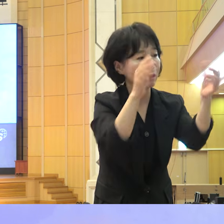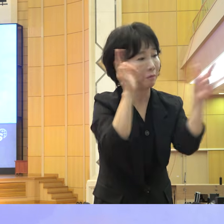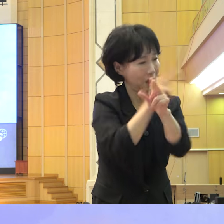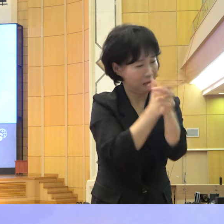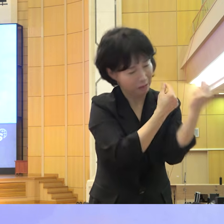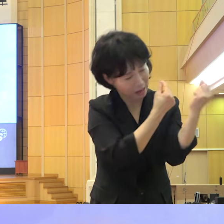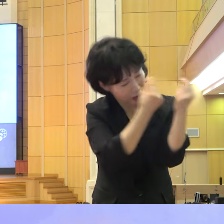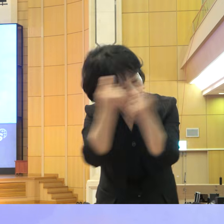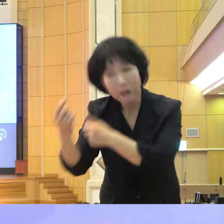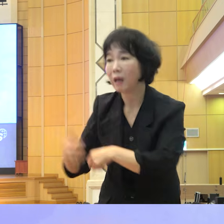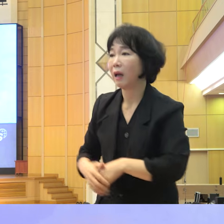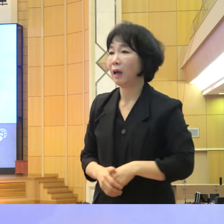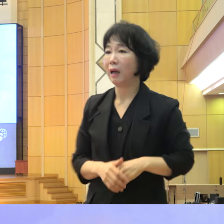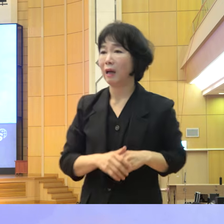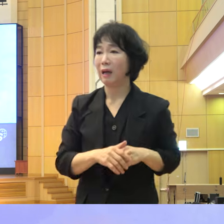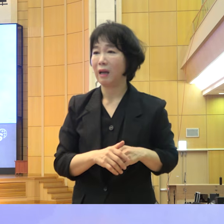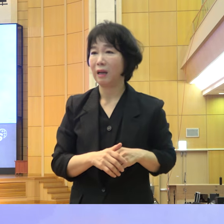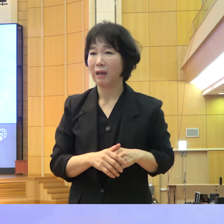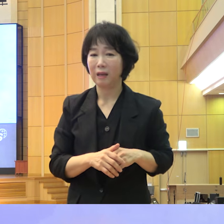그랬어. 그런데요,